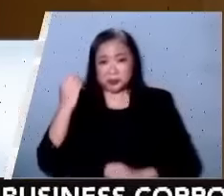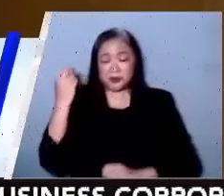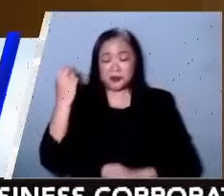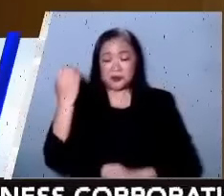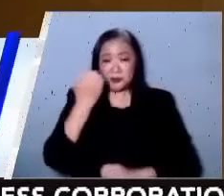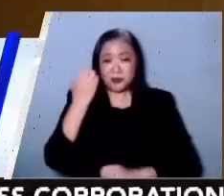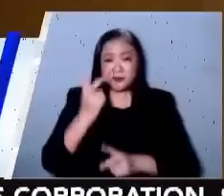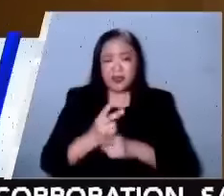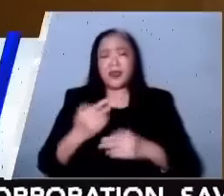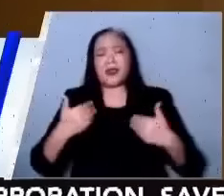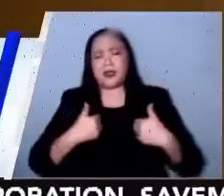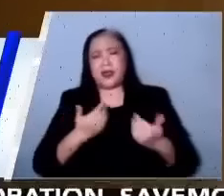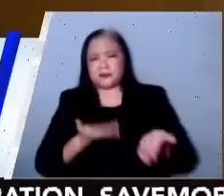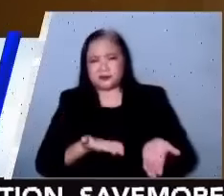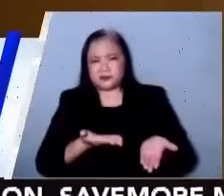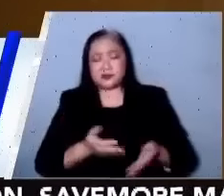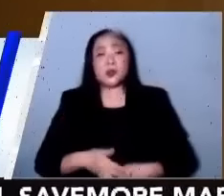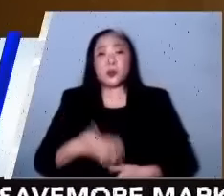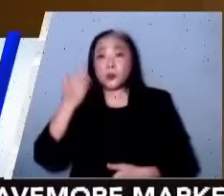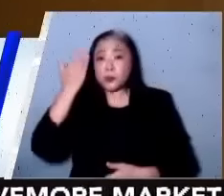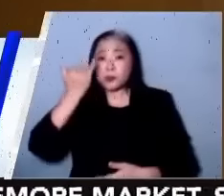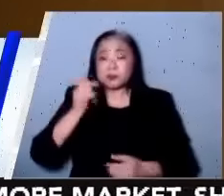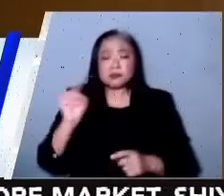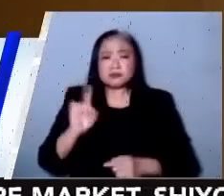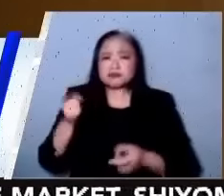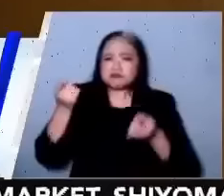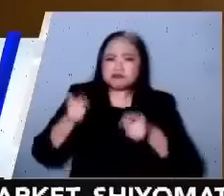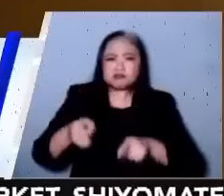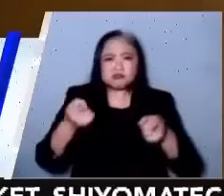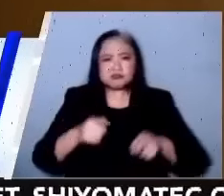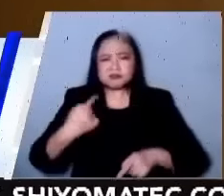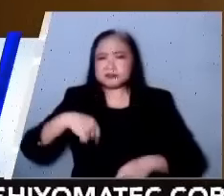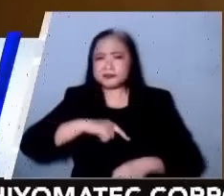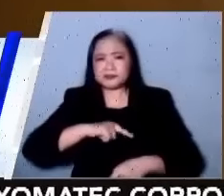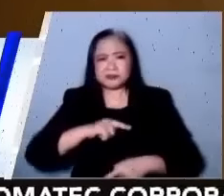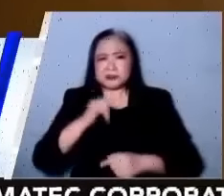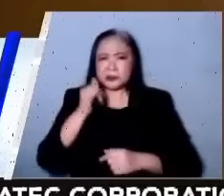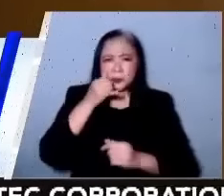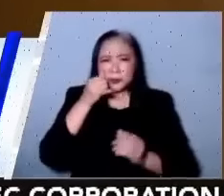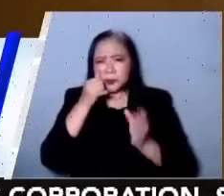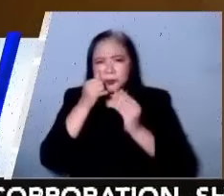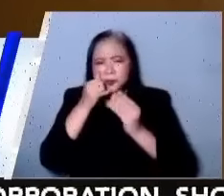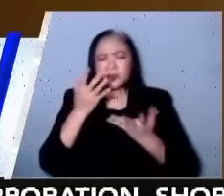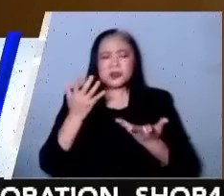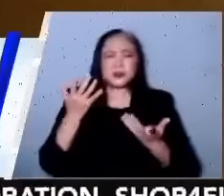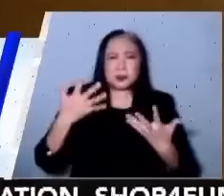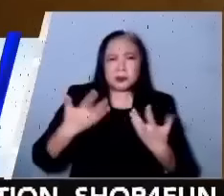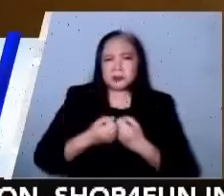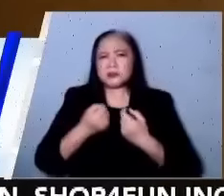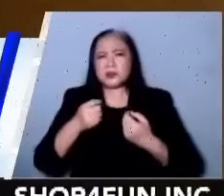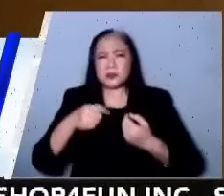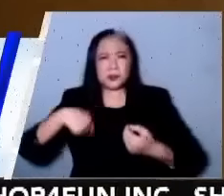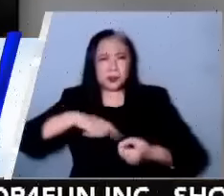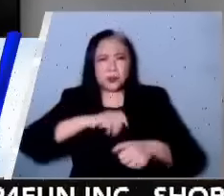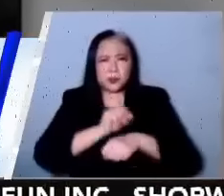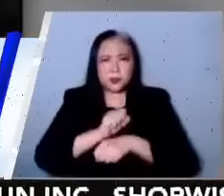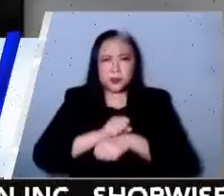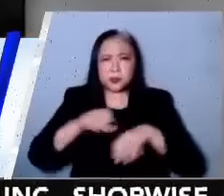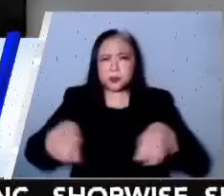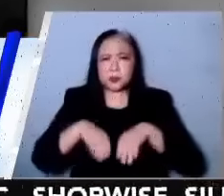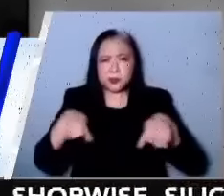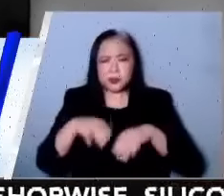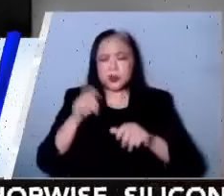hindi po natin alam kung ano po yung mga pwede mangyari sa atin during dun sa time na nagtatrabaho po tayo. At the same time, meron